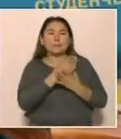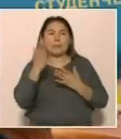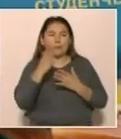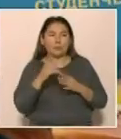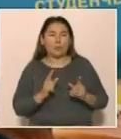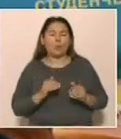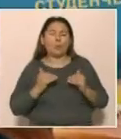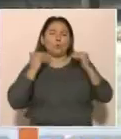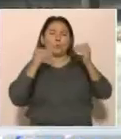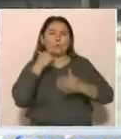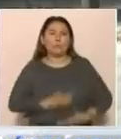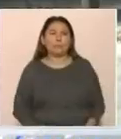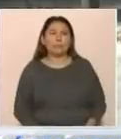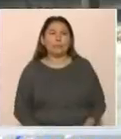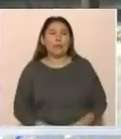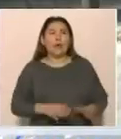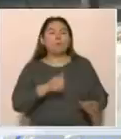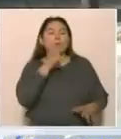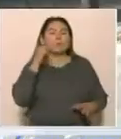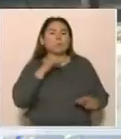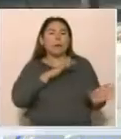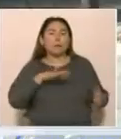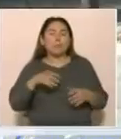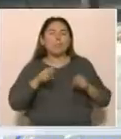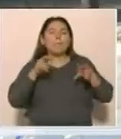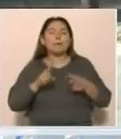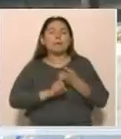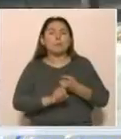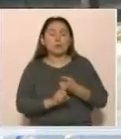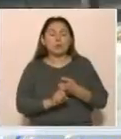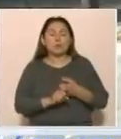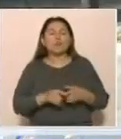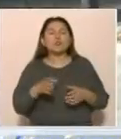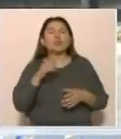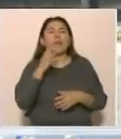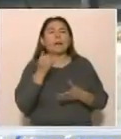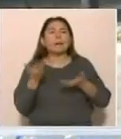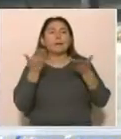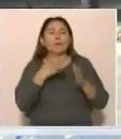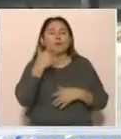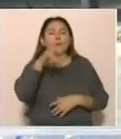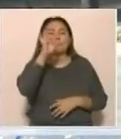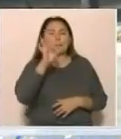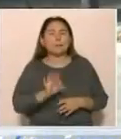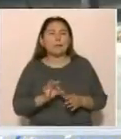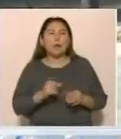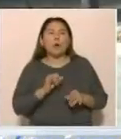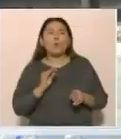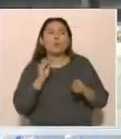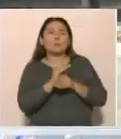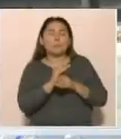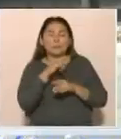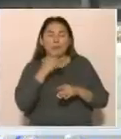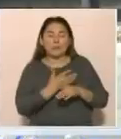102498 теңгеге көтерілді. Өткен жылы жұмысшы мамандығы бойынша білім алушылардың шәкіртақысы 30%-ға өскен еді. Енді мемлекет